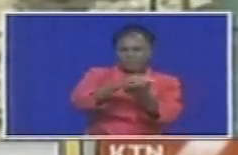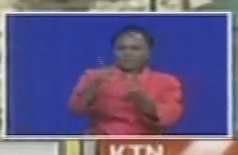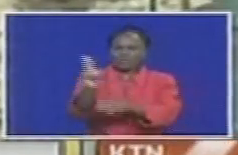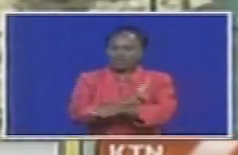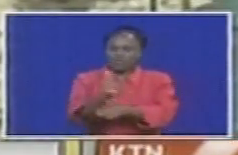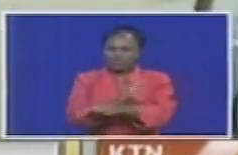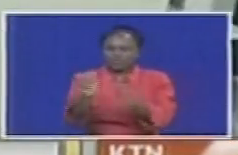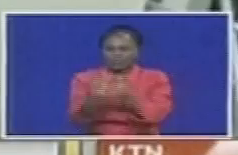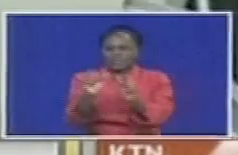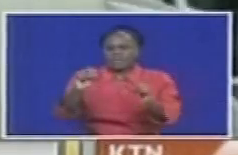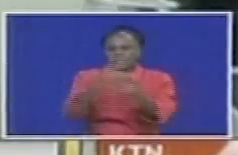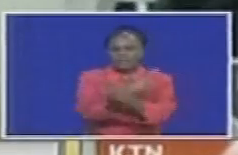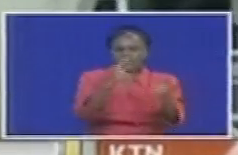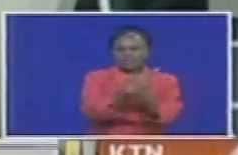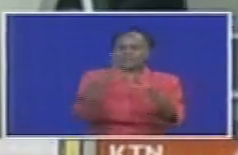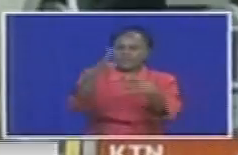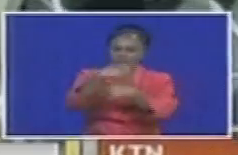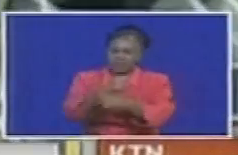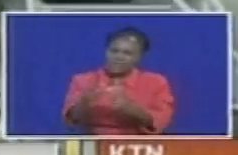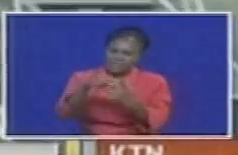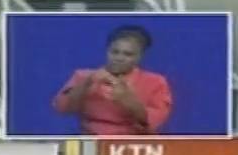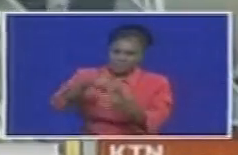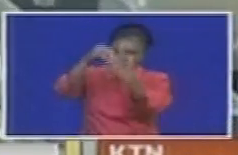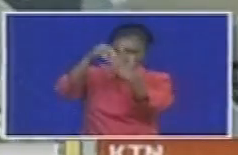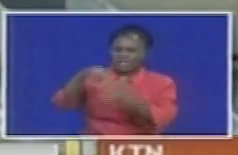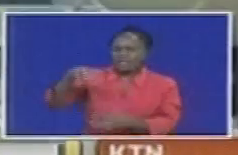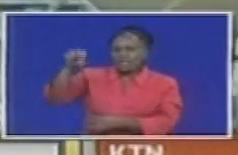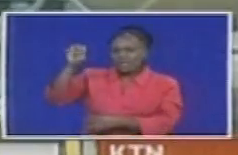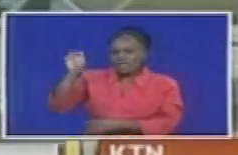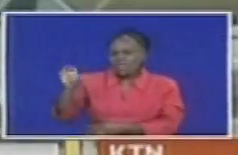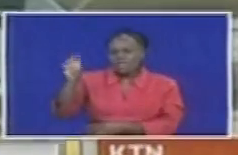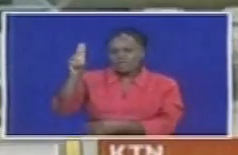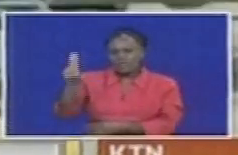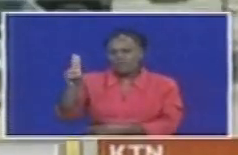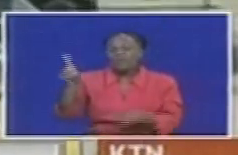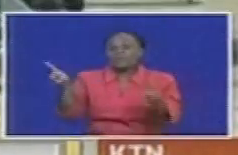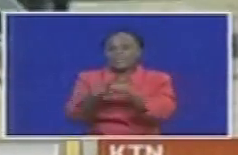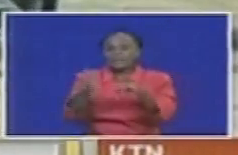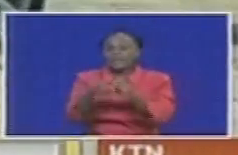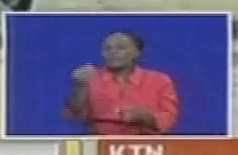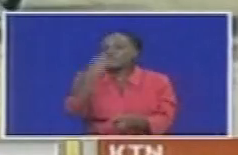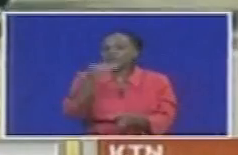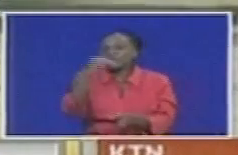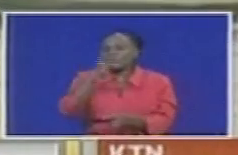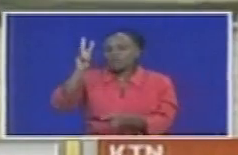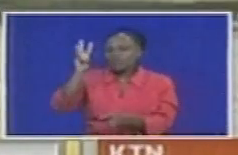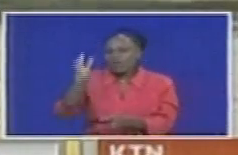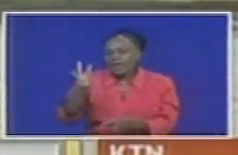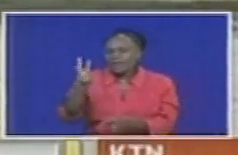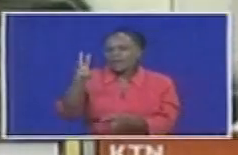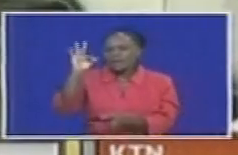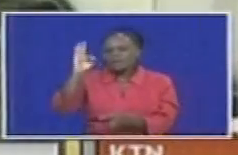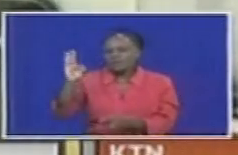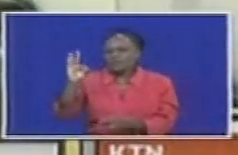wa shirika mbalimbali, haswa wale wa shirika la Umoja wa Mataifa na shirika la chakula duniani miongoni mwa mashirika